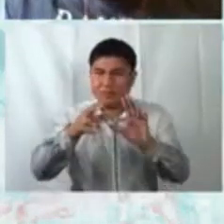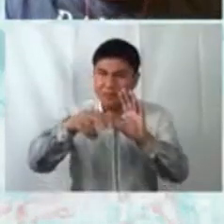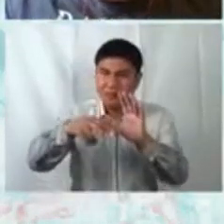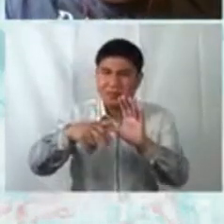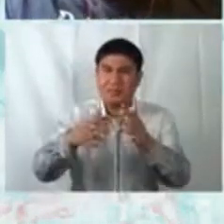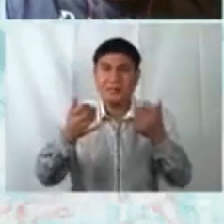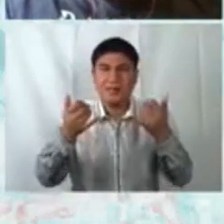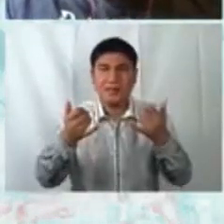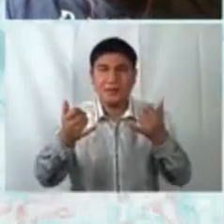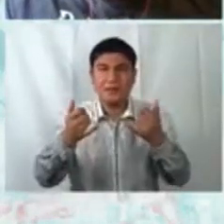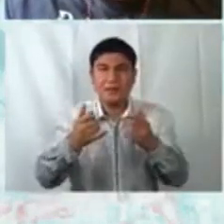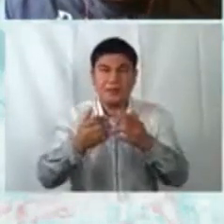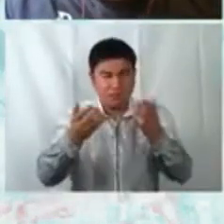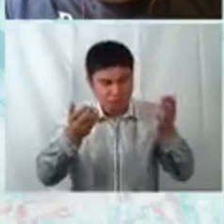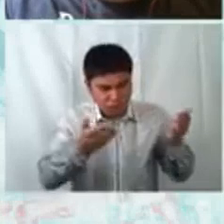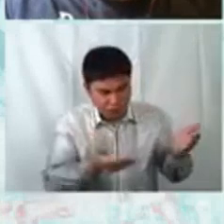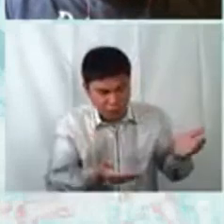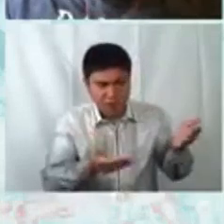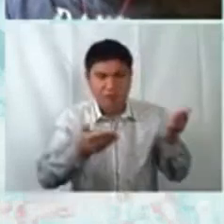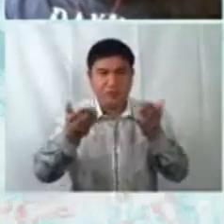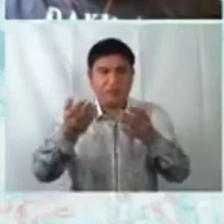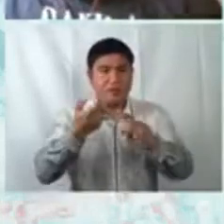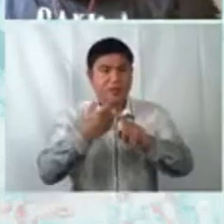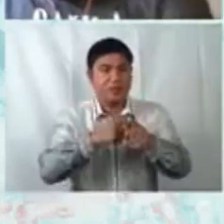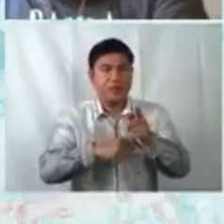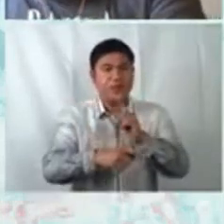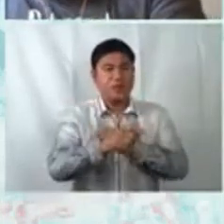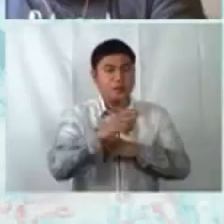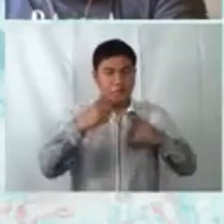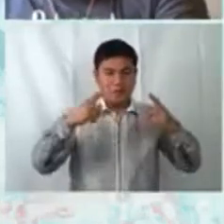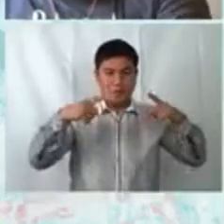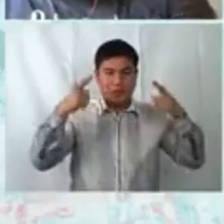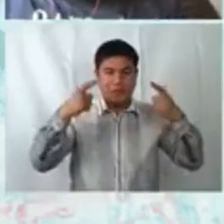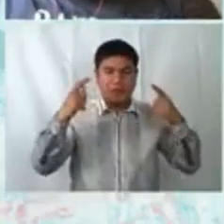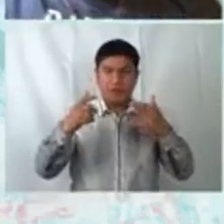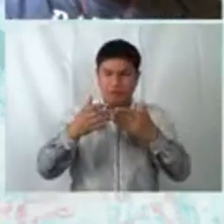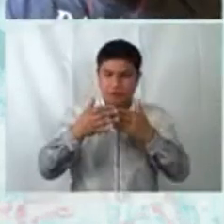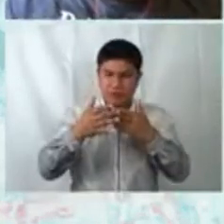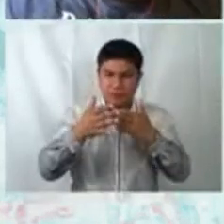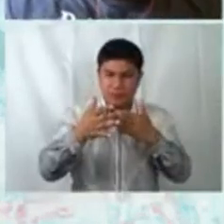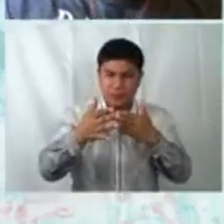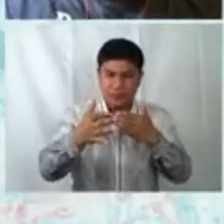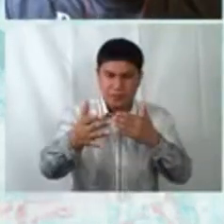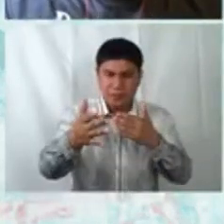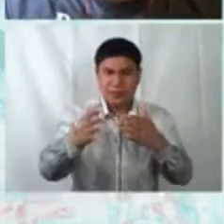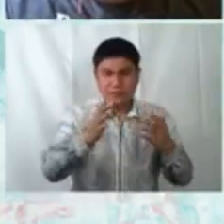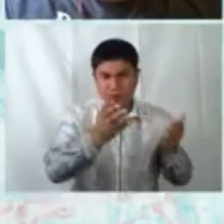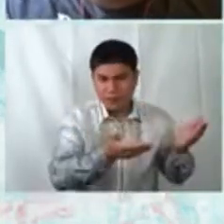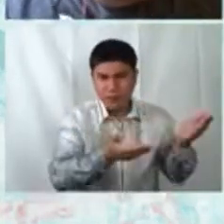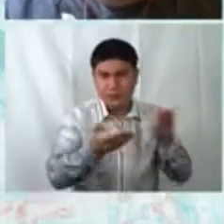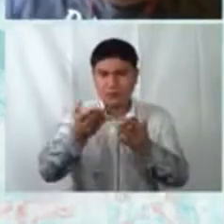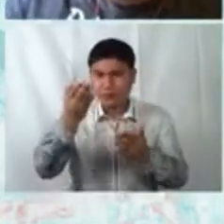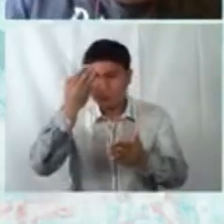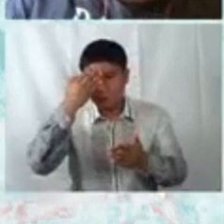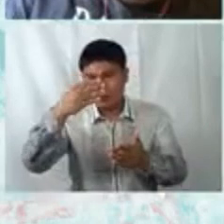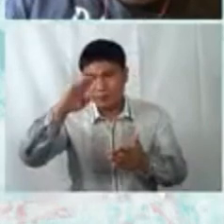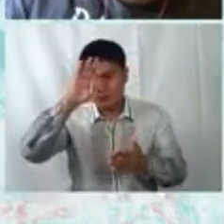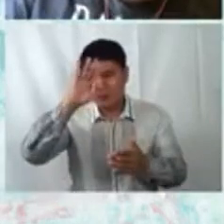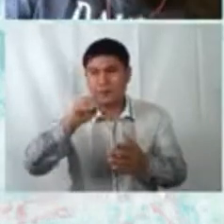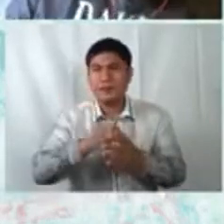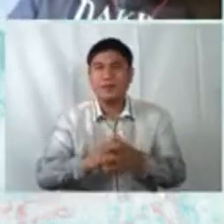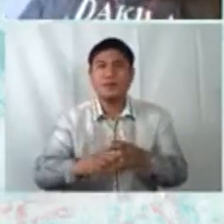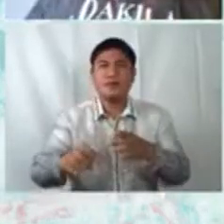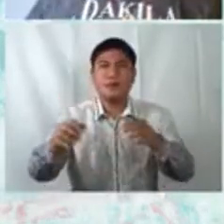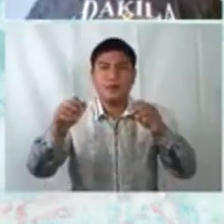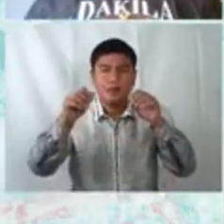po ay binuhat mula sa Los Baños, Laguna, hanggang siya po ay dinala sa Kawit, Cavite, sa araw mismo ng proklamasyon ng